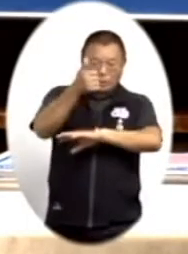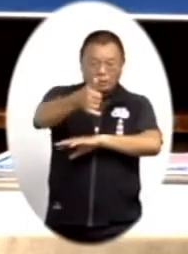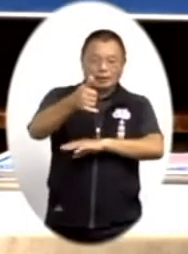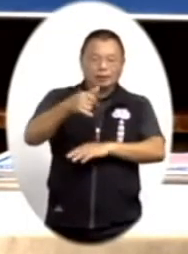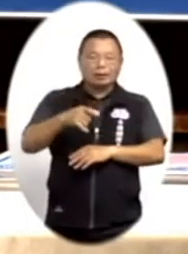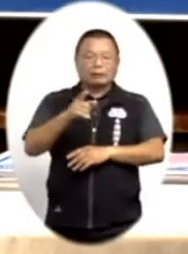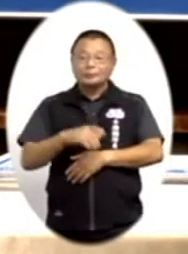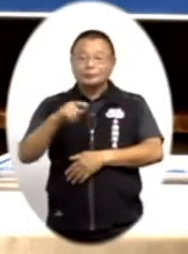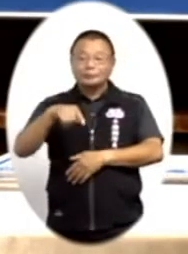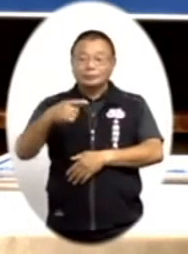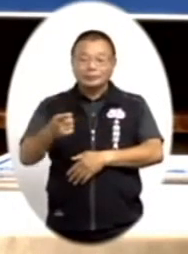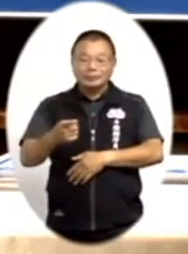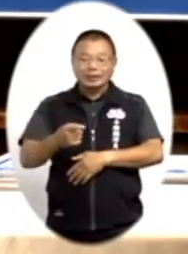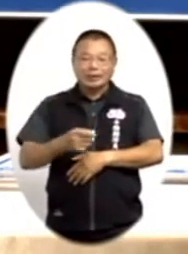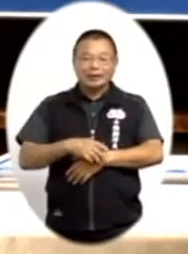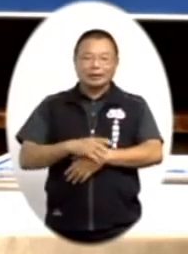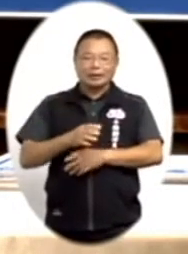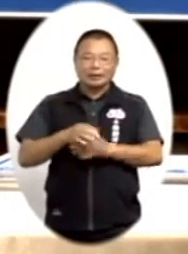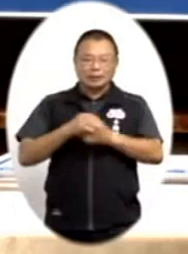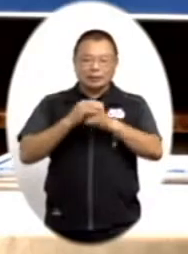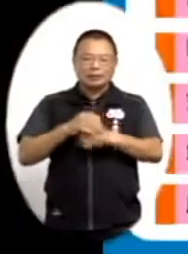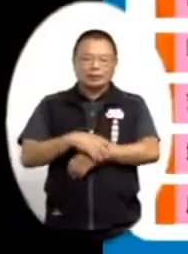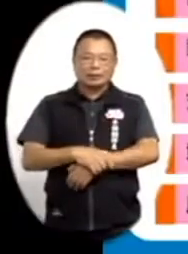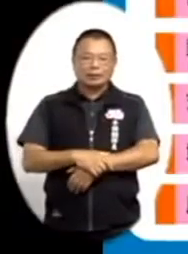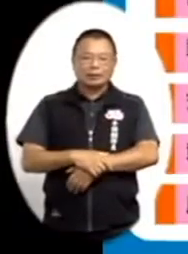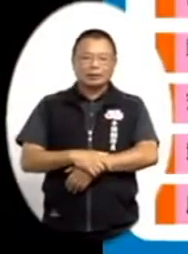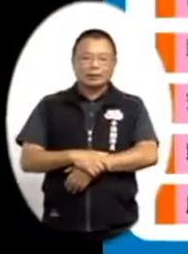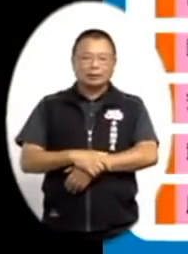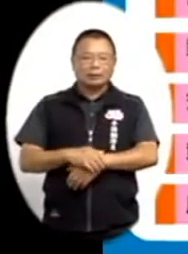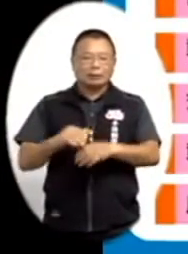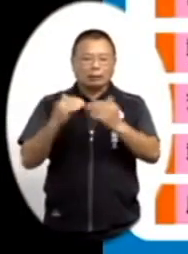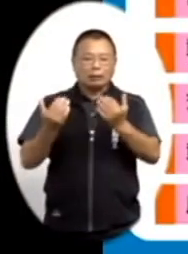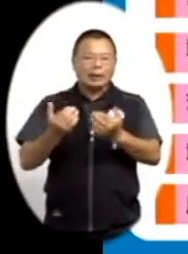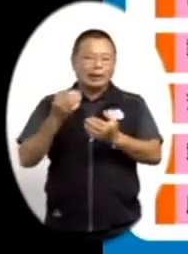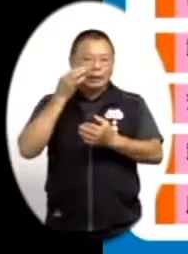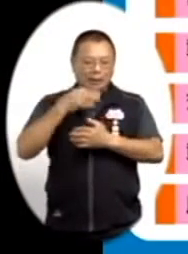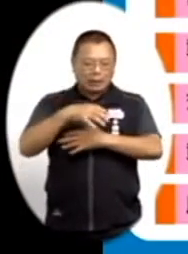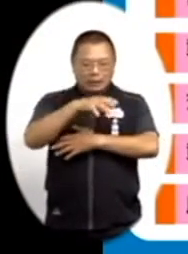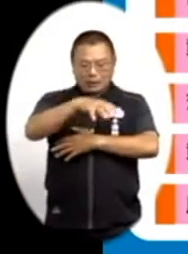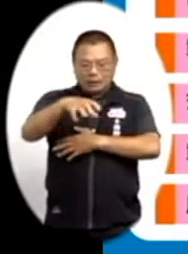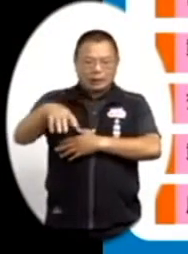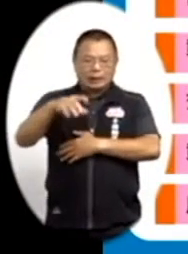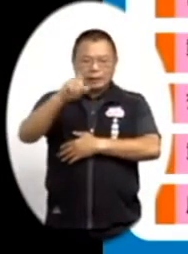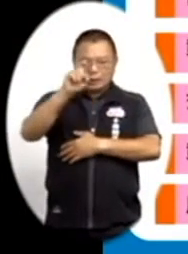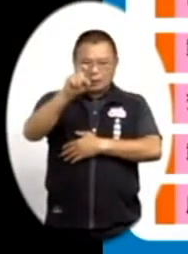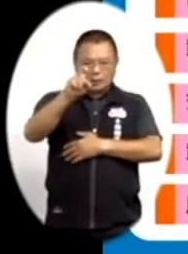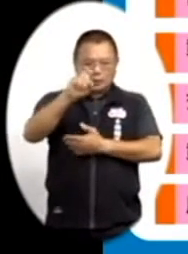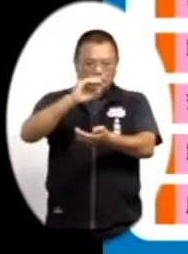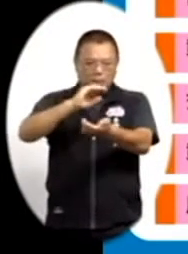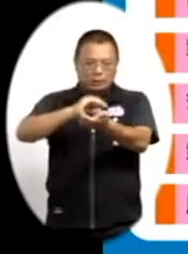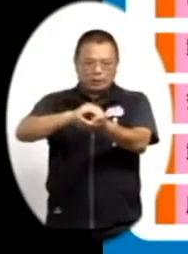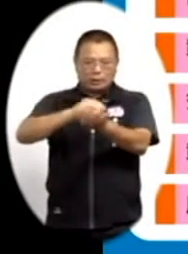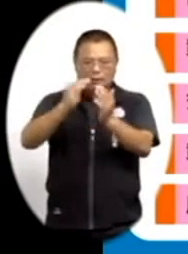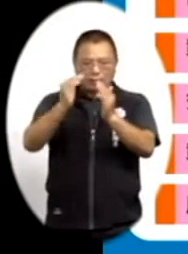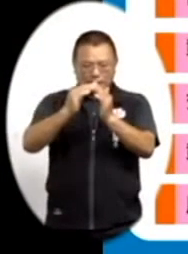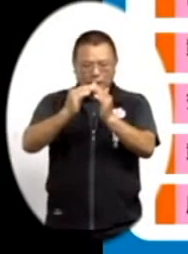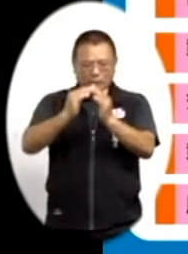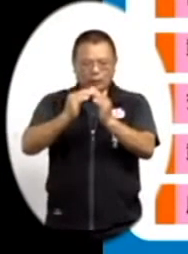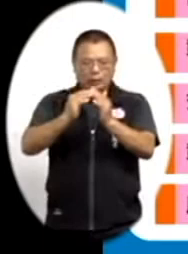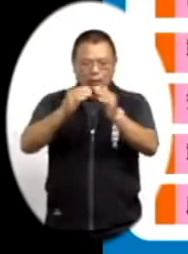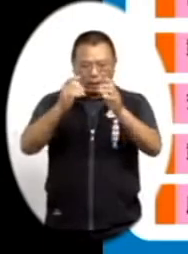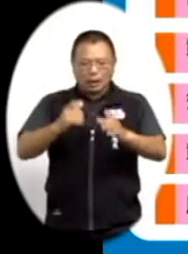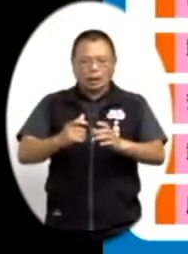14天自主管理哈，因为呢我们呢总共全彰化县现在有10个医院都有设我们